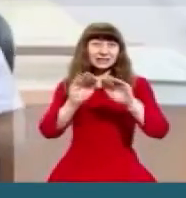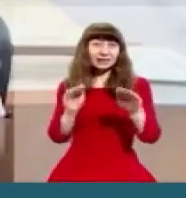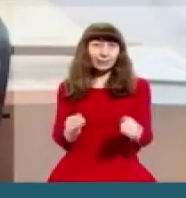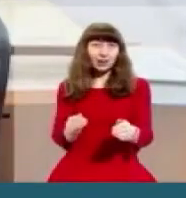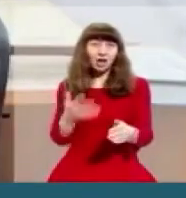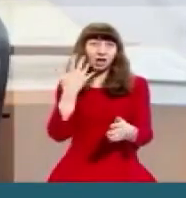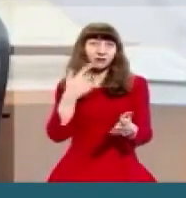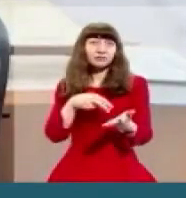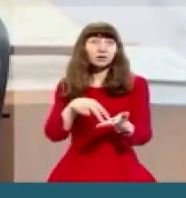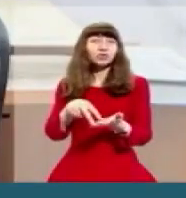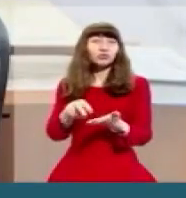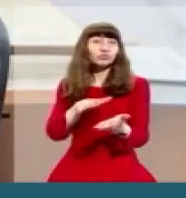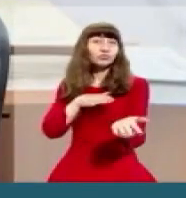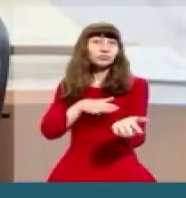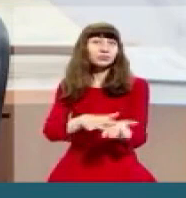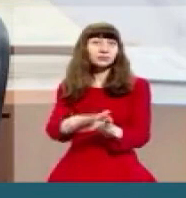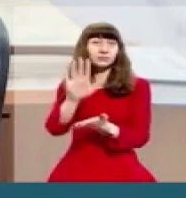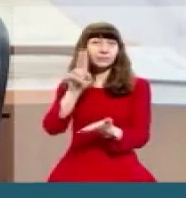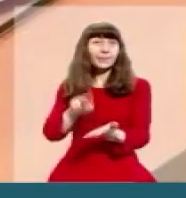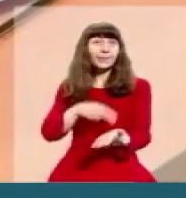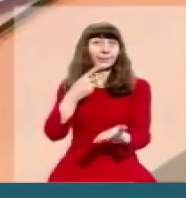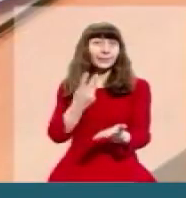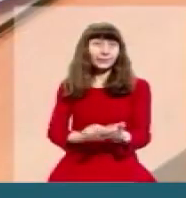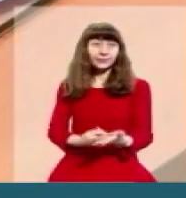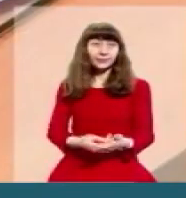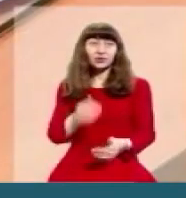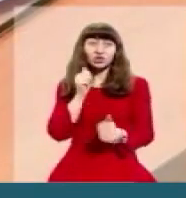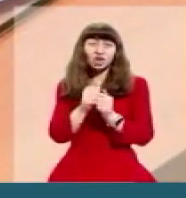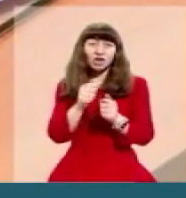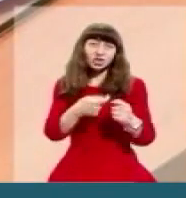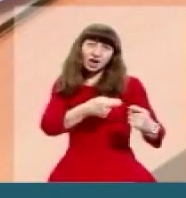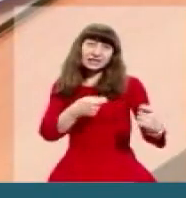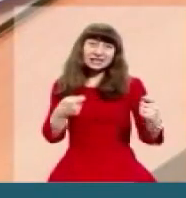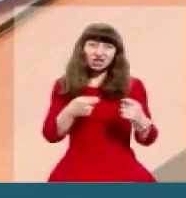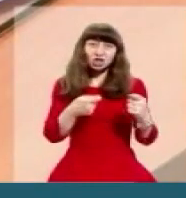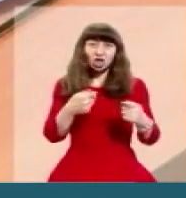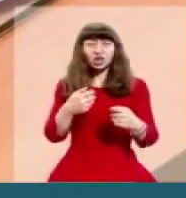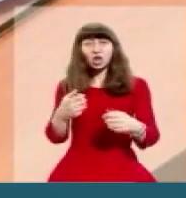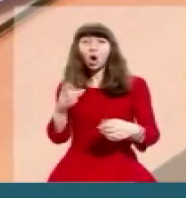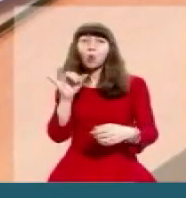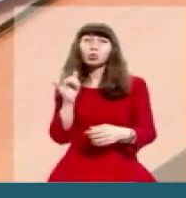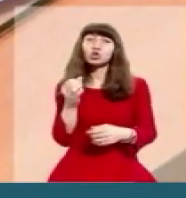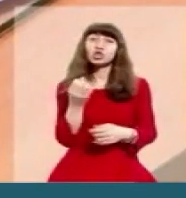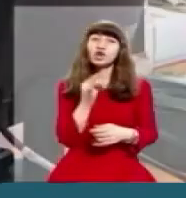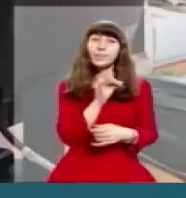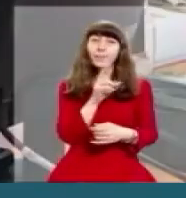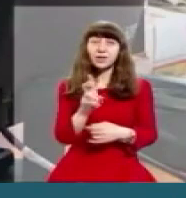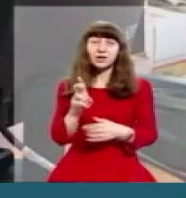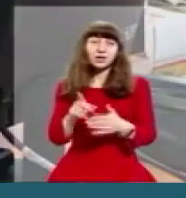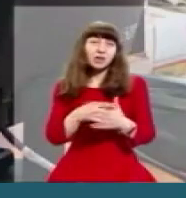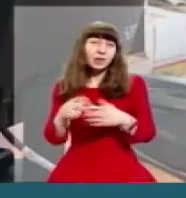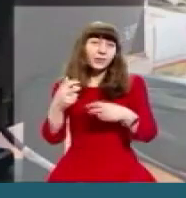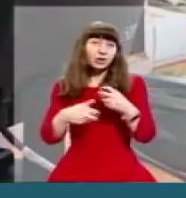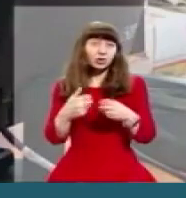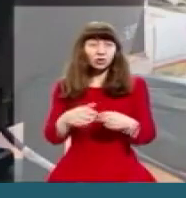поступает 80-90 больных, чаще всего с растяжениями и ушибами. Нередки и переломы. По словам врачей, наибольшему риску